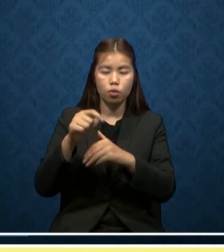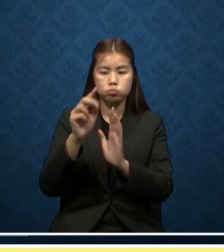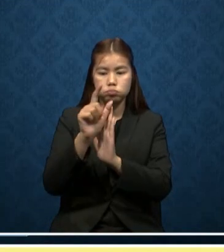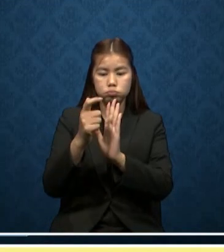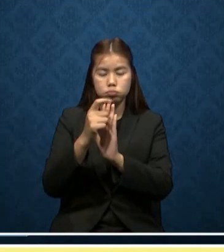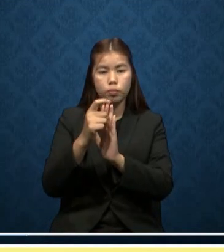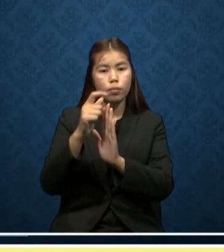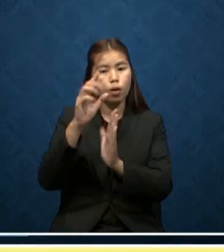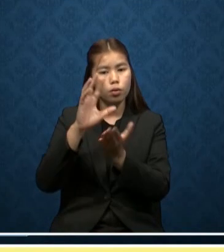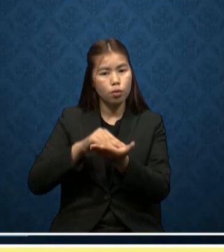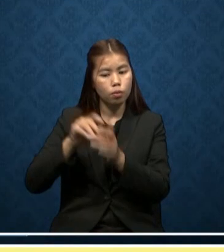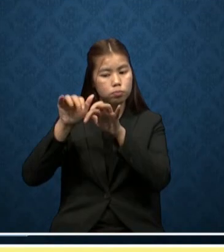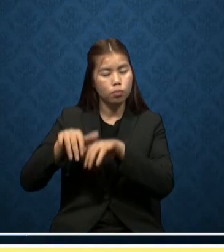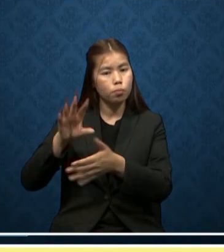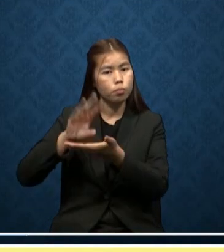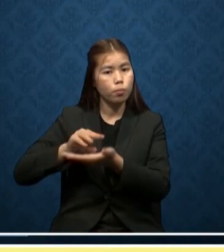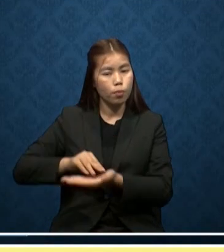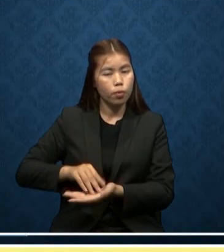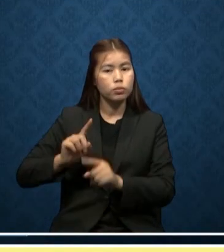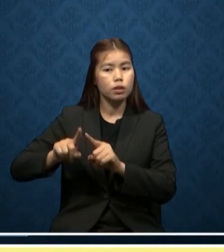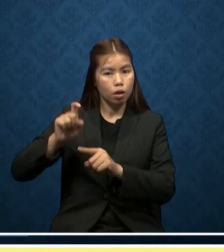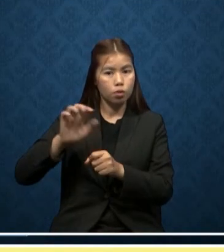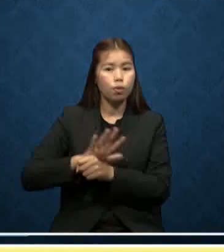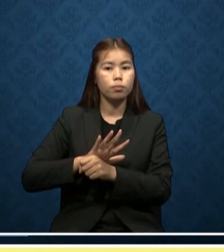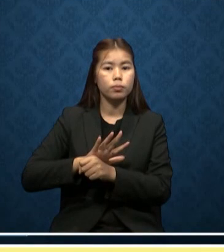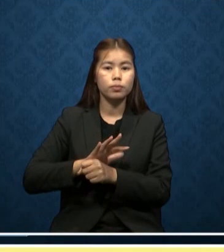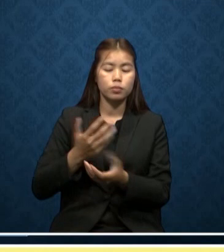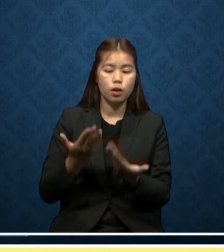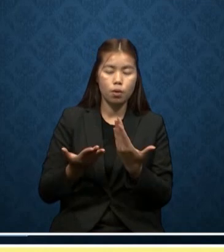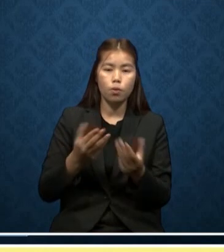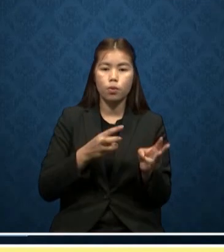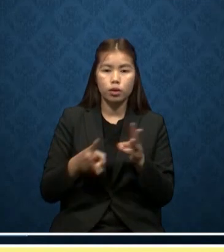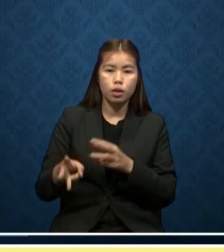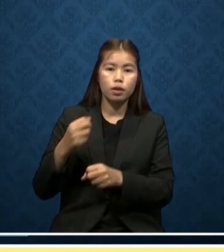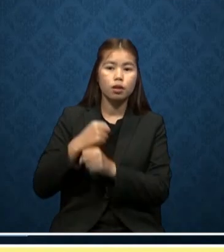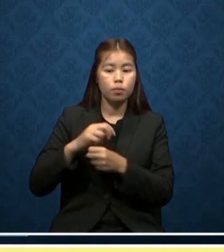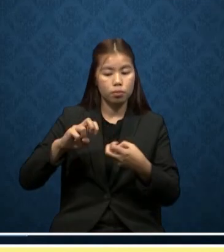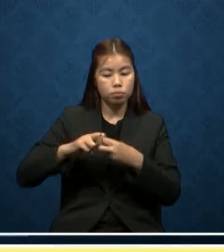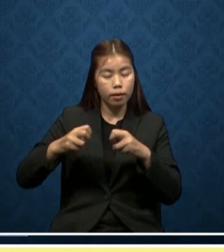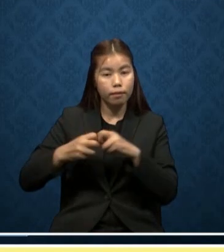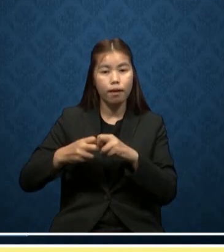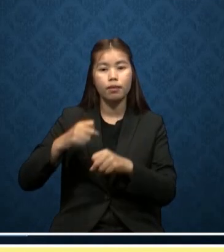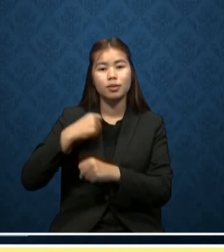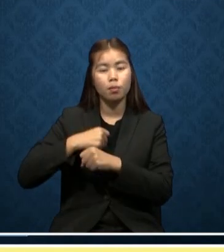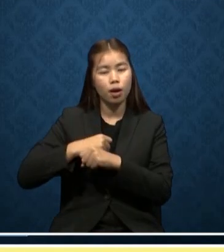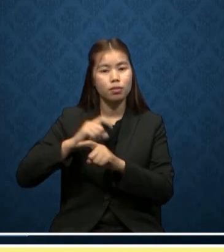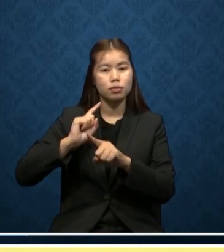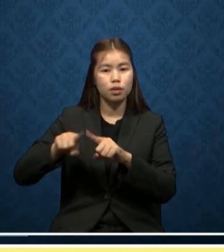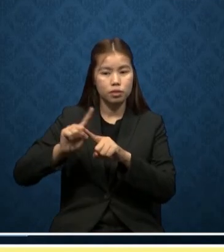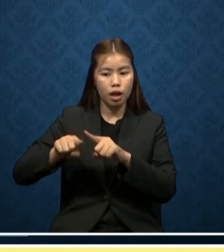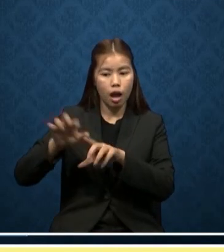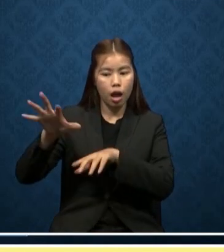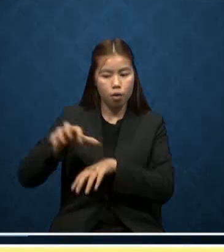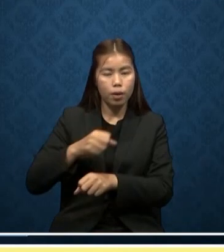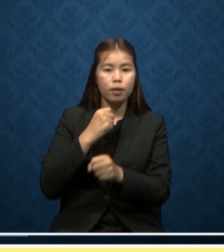ถ้วนสิ่งที่ตสรต้องการก็คือผลการดำเนินงานและปัญหาข้อขัดข้องเพื่อมาเปรียบ